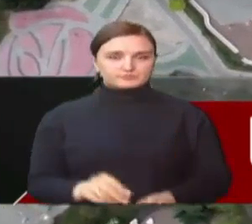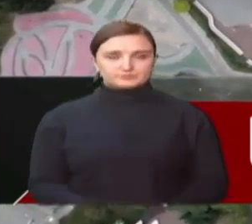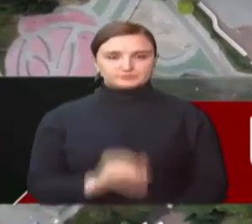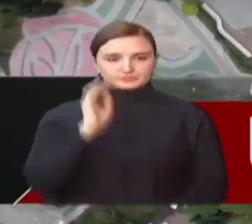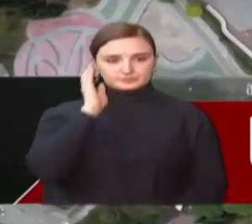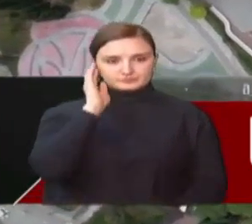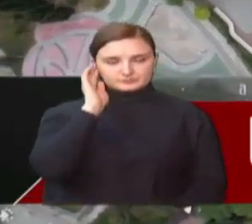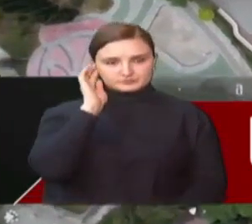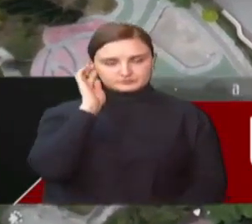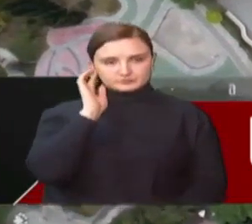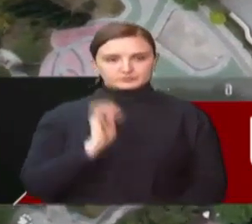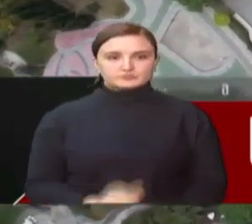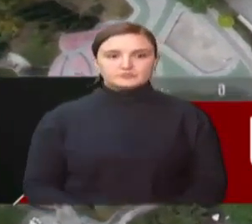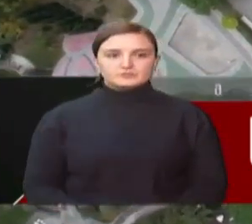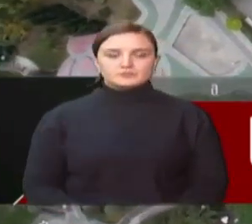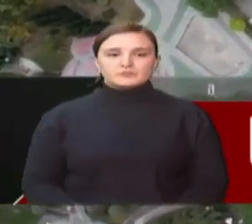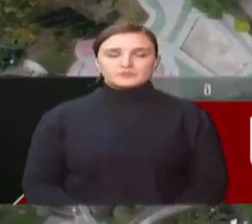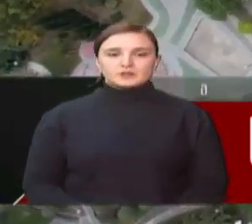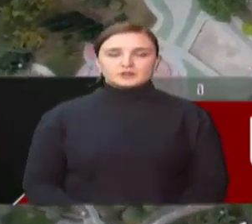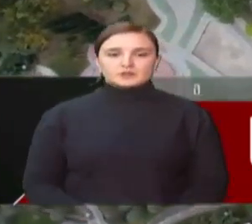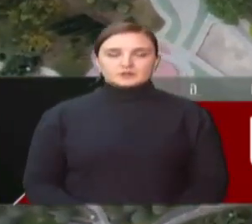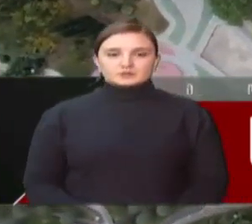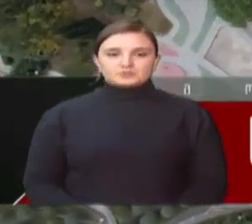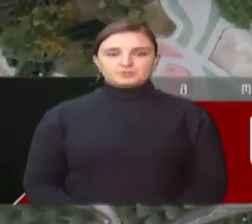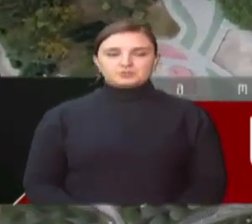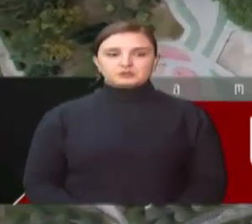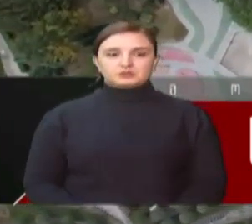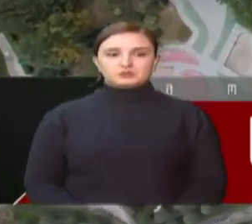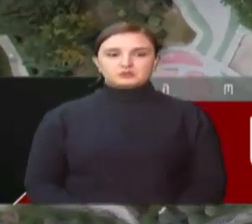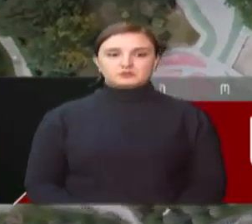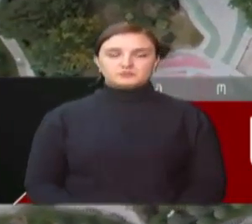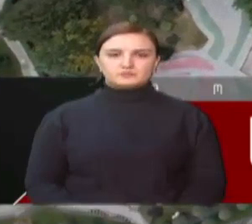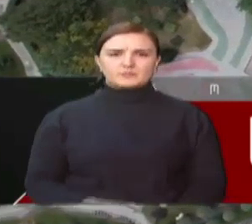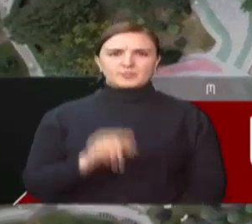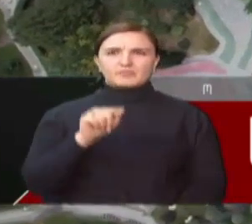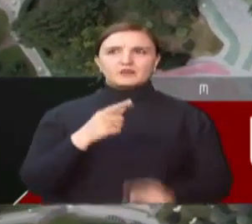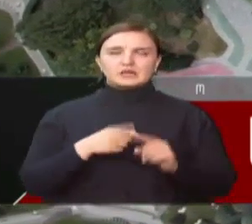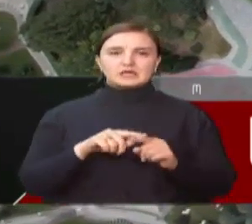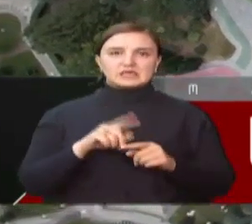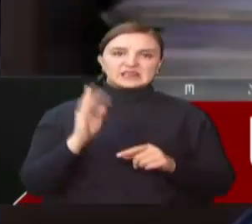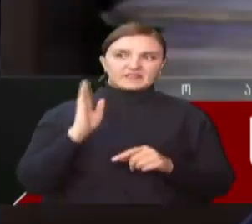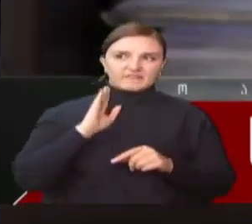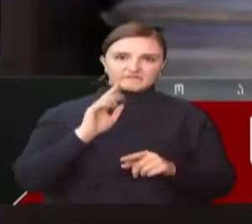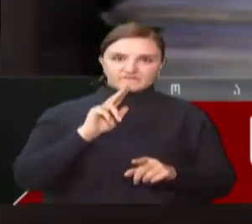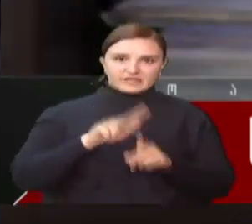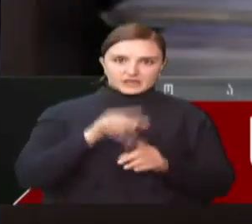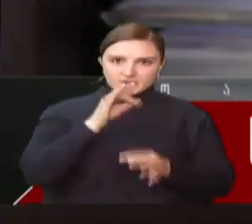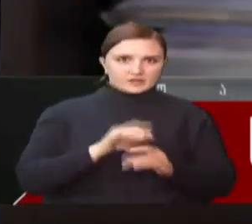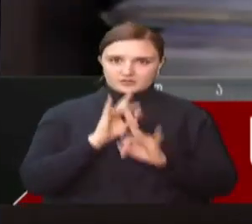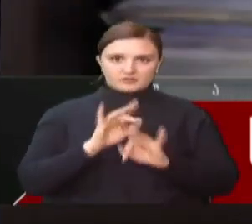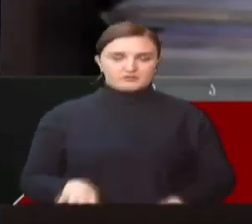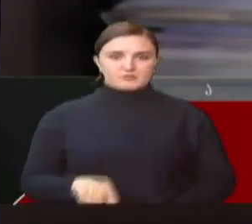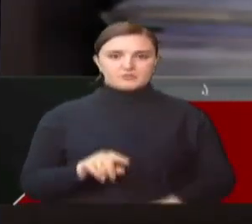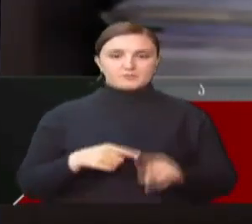არის. Sadgat să dîd eșo dîd tu irti aric neva eșari struliat udau. Ari sunt steloba am is armod genis rogor